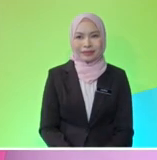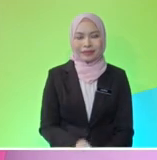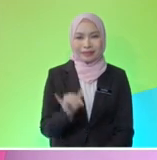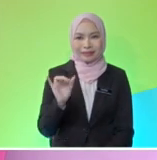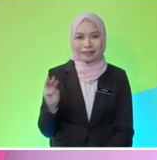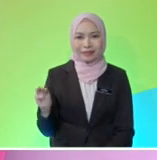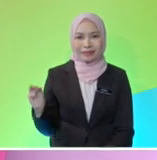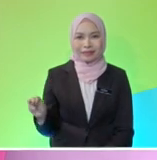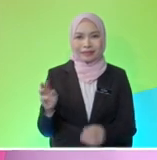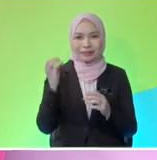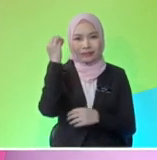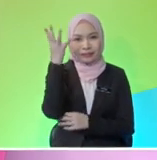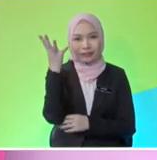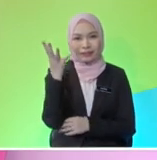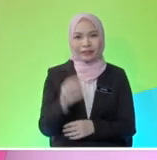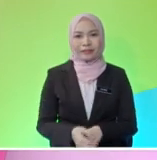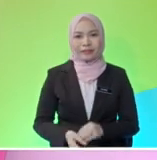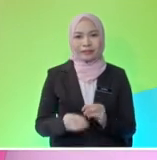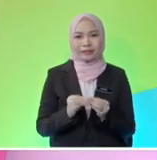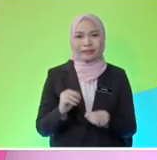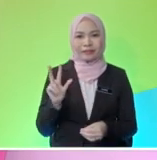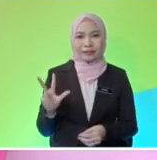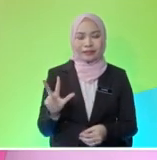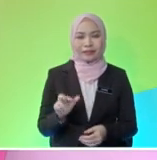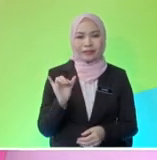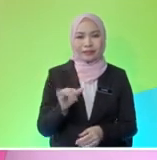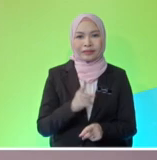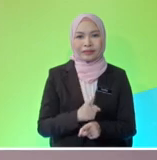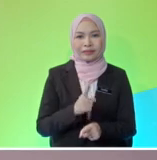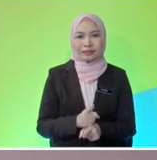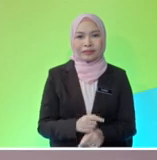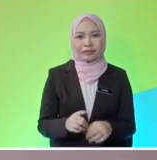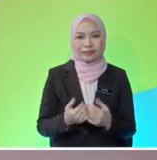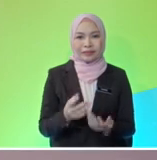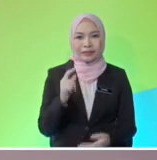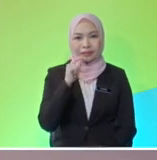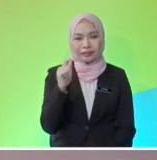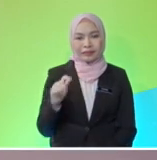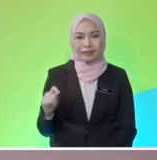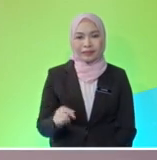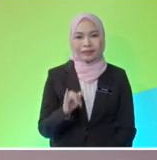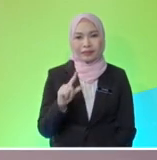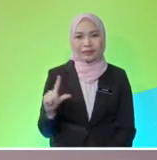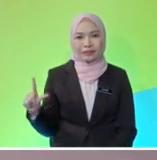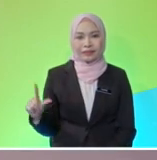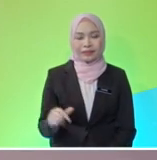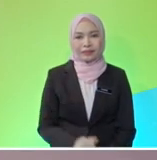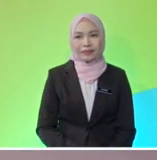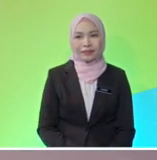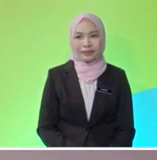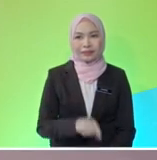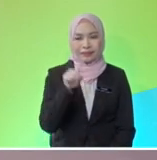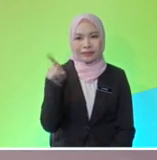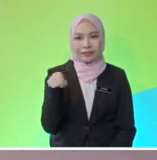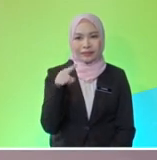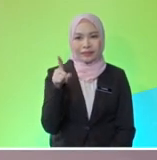3, cikgu. Nombor 3, betul. Tapi macam mana tulis dia? Tulisnya ialah bulat separuh